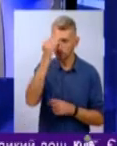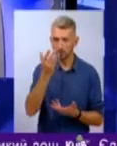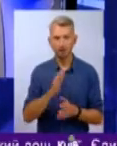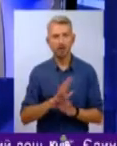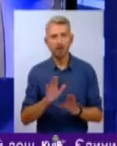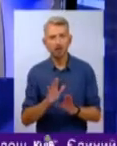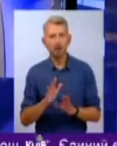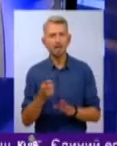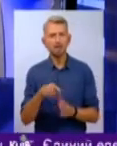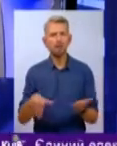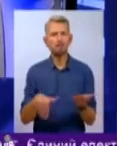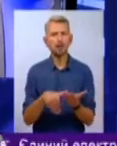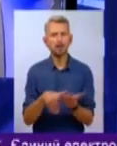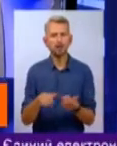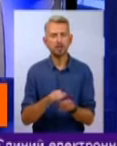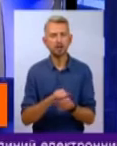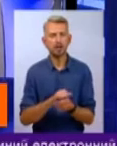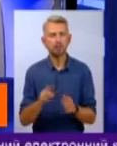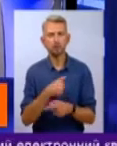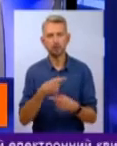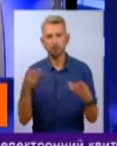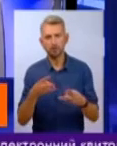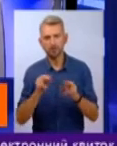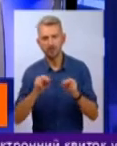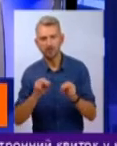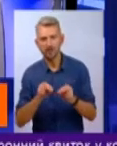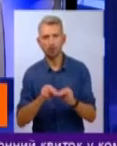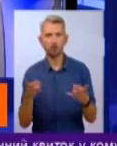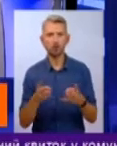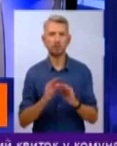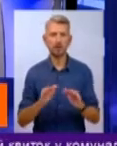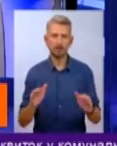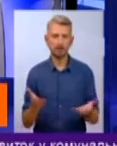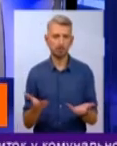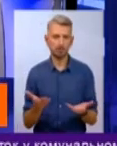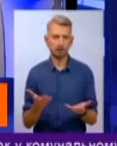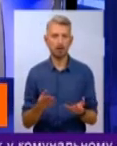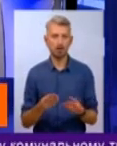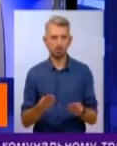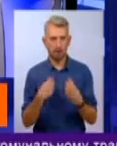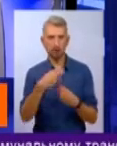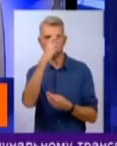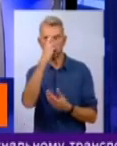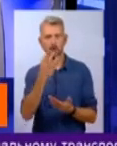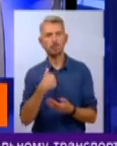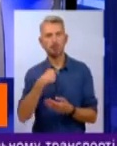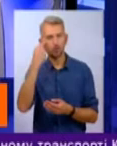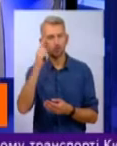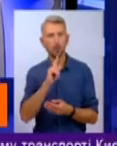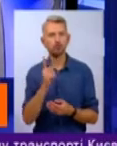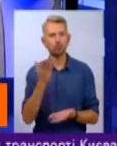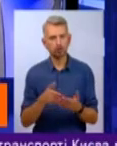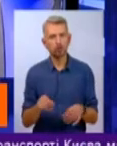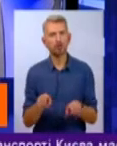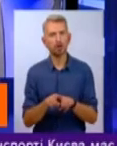принаймні, тими методичними матеріалами, які потрібні вчителю, потрібні дітям, ну, дає держава. Тому що, я гадаю, що, можливо, і